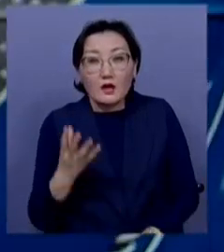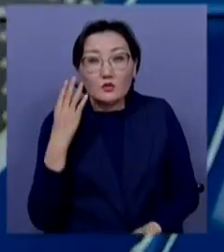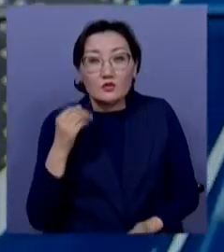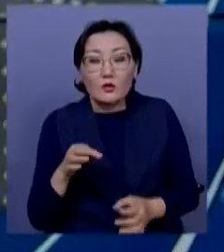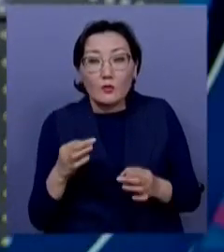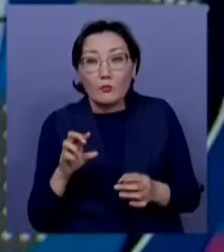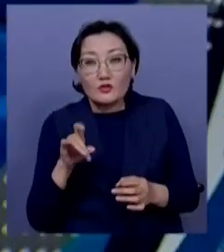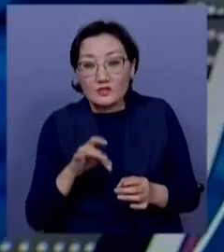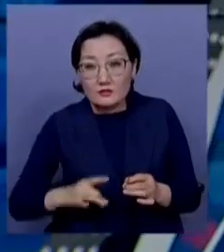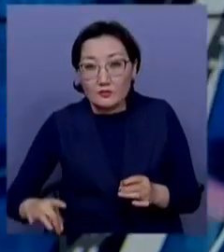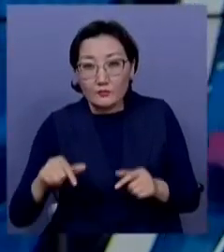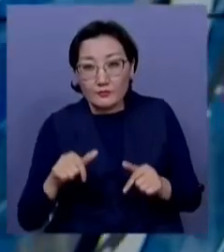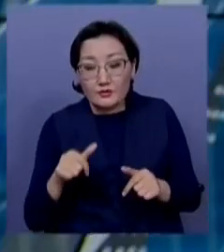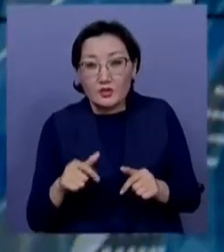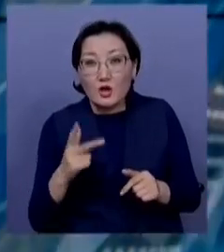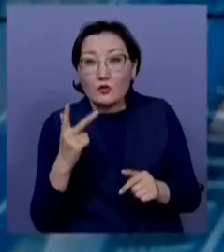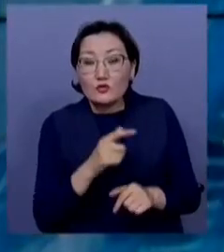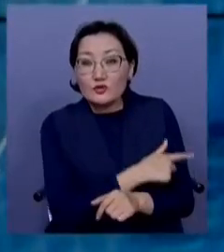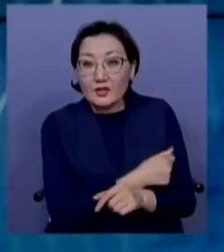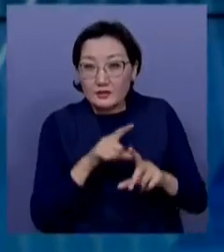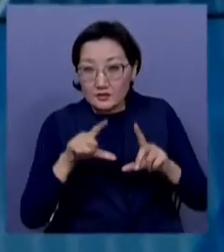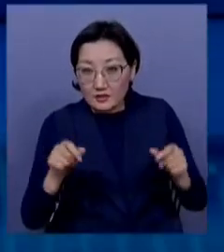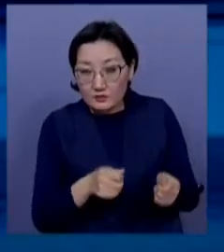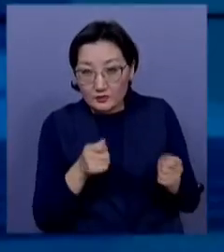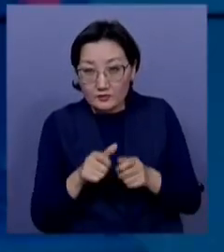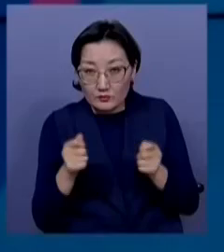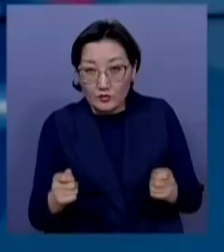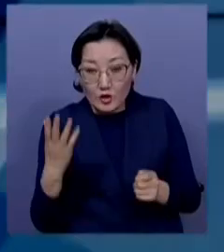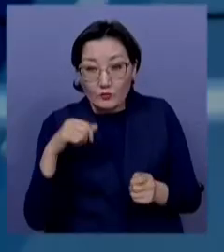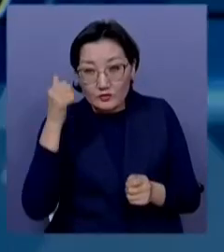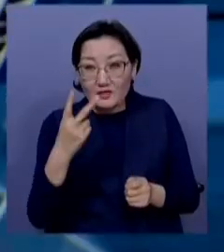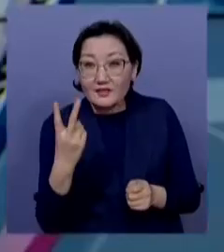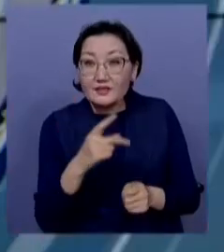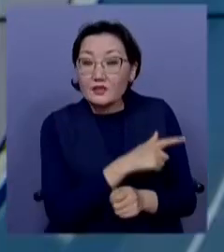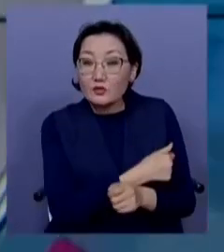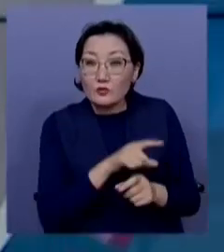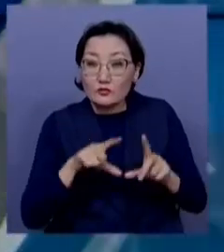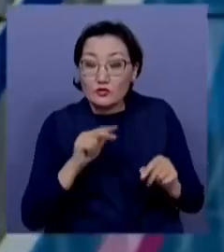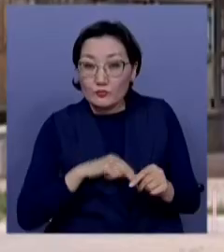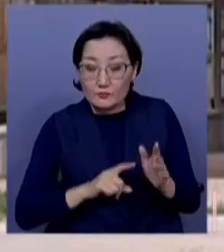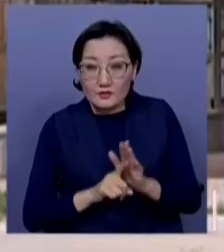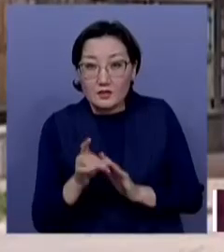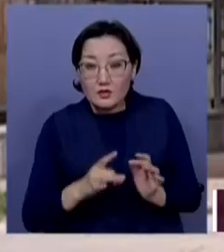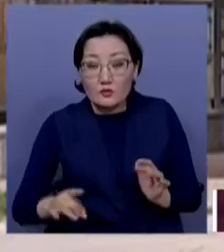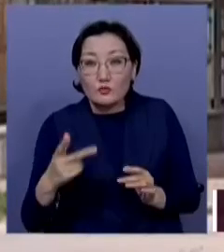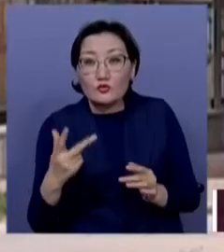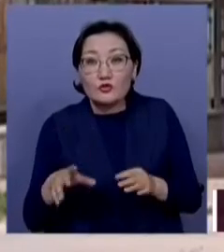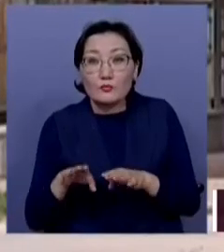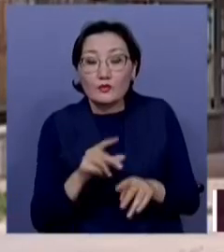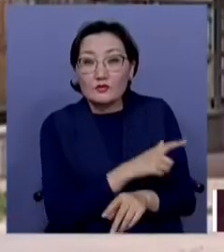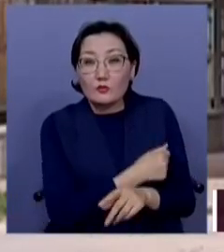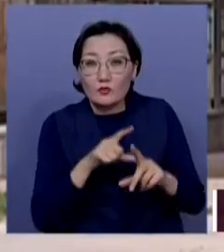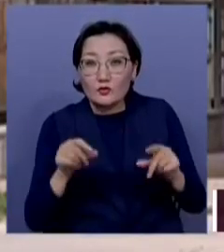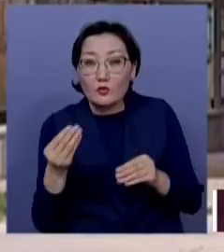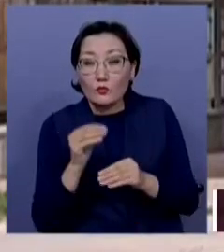Алматының Бостандық ауданында биыл 3 дәрігерлік амбулатория ашылады. Ал өткен жылы 2 іске қосылған. Сондай-ақ аудандағы 3 бірдей емханаға